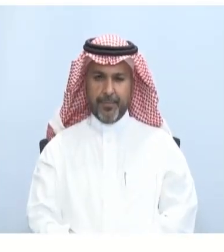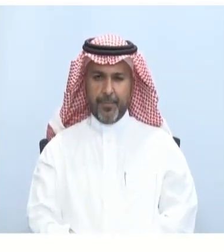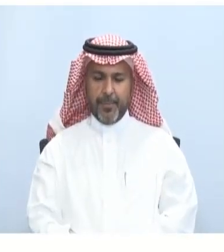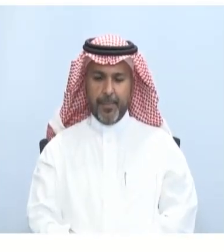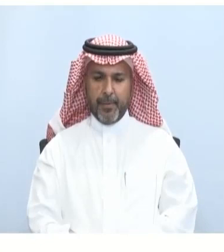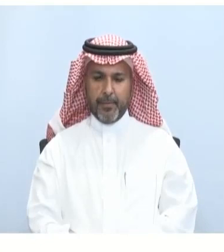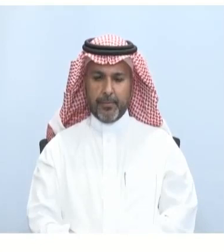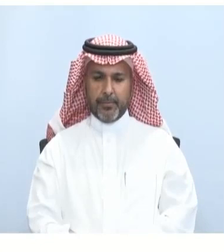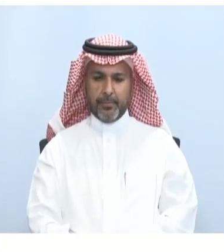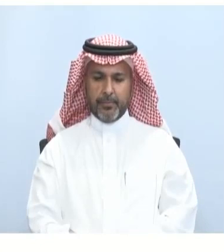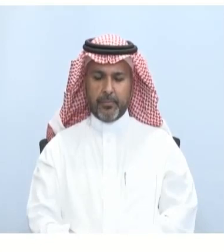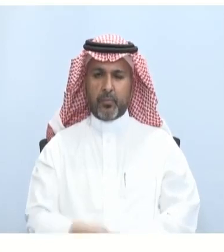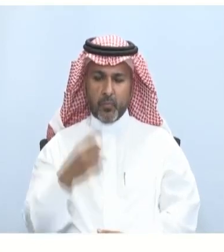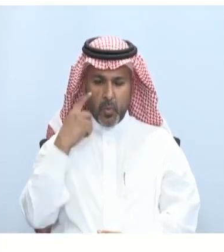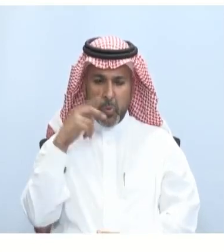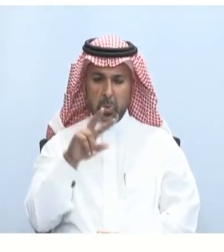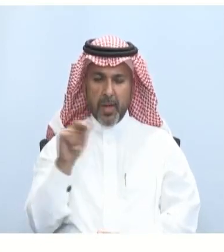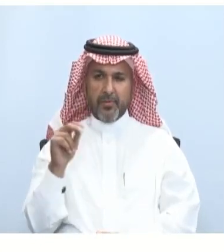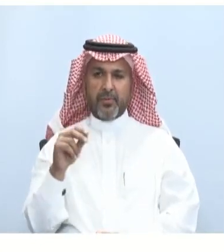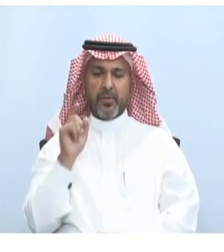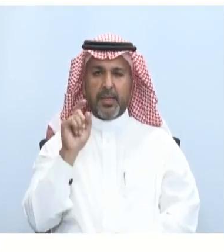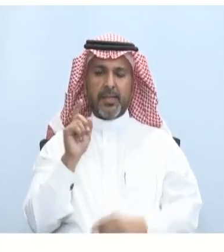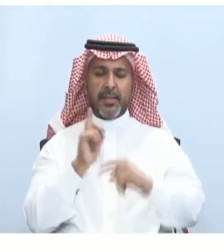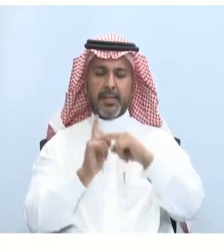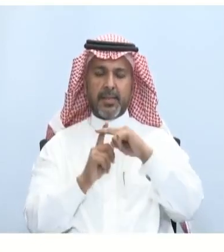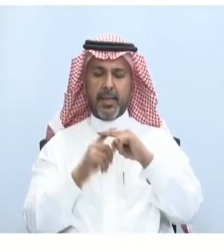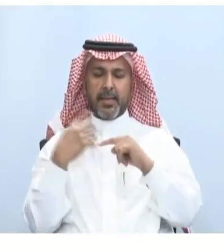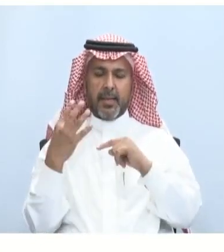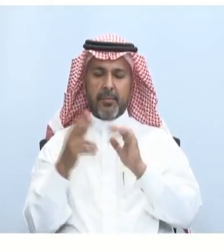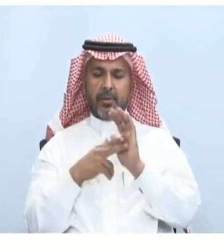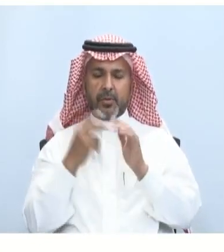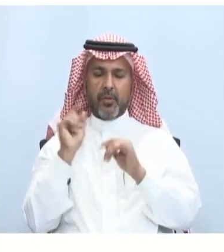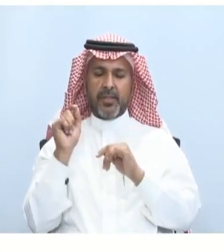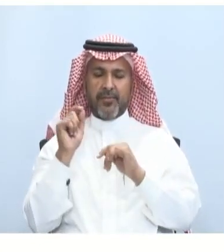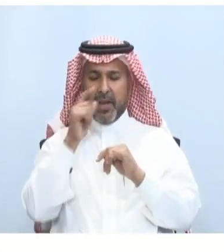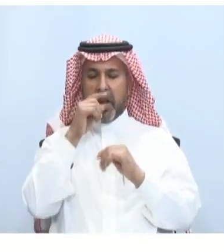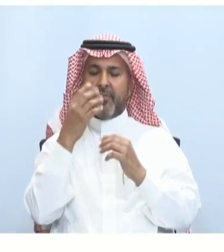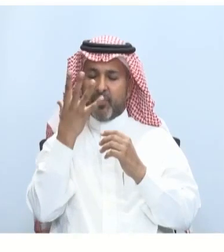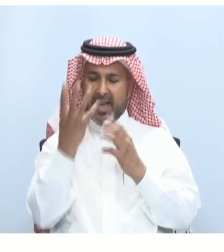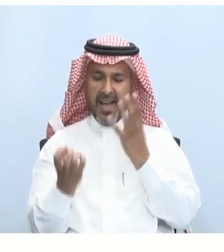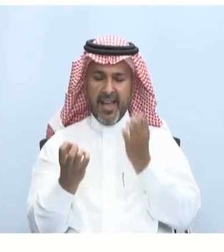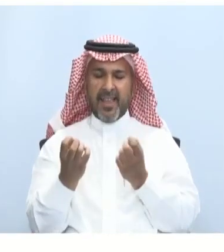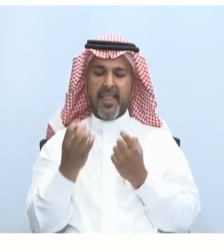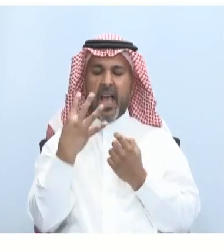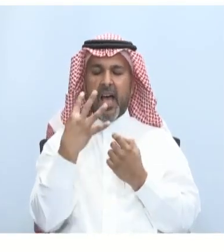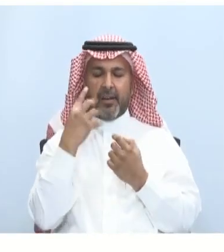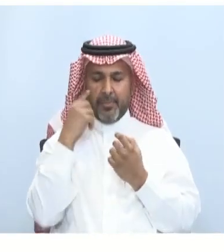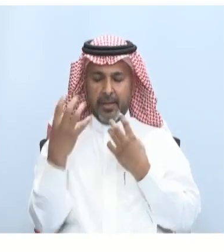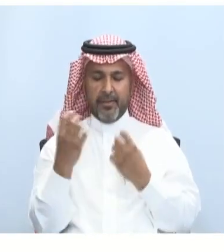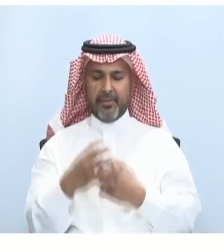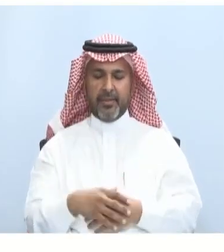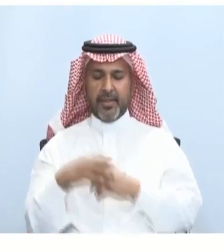ايضا اكس تربيع زائد اربعه يساوي صفر احسنتم ممتاز راح اطرح اربعه من الطرفين